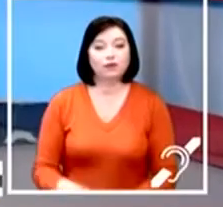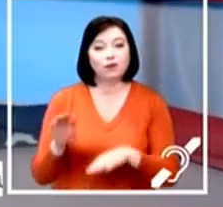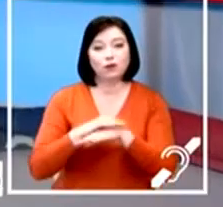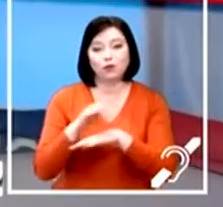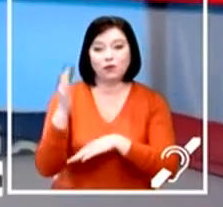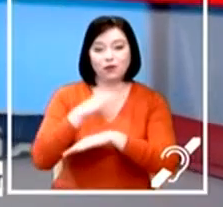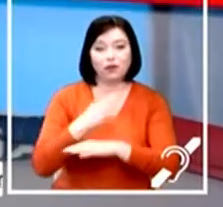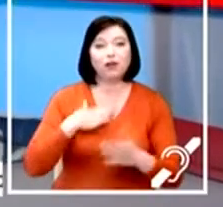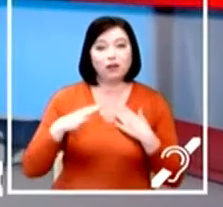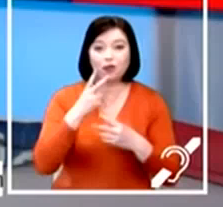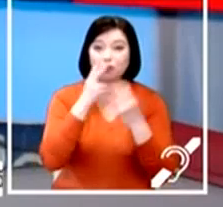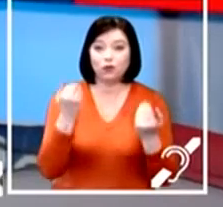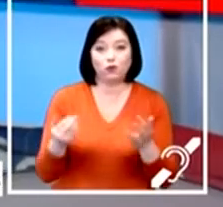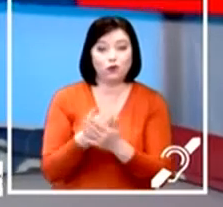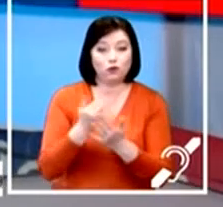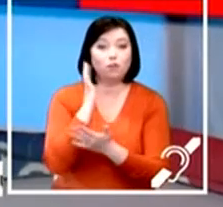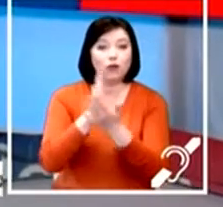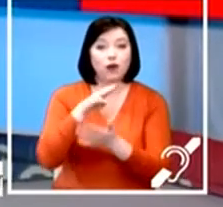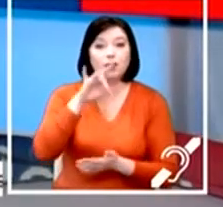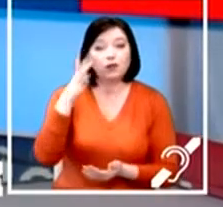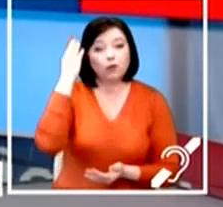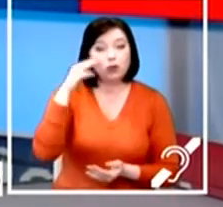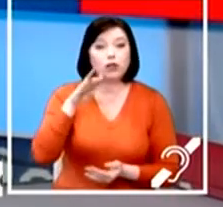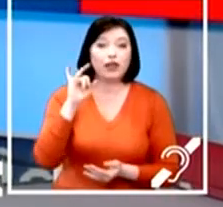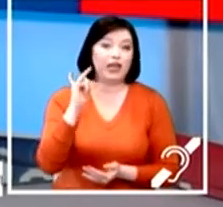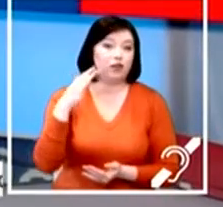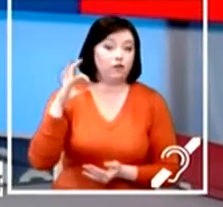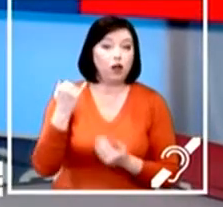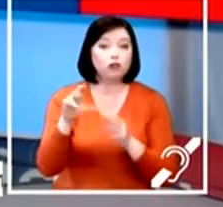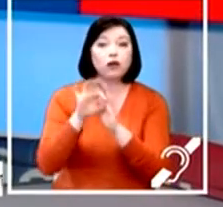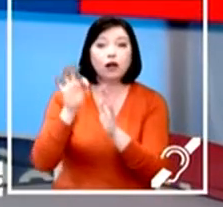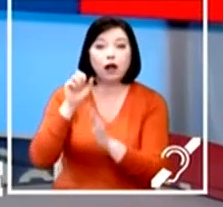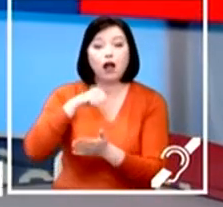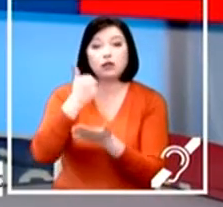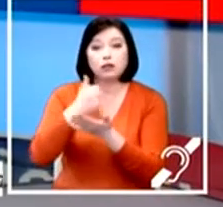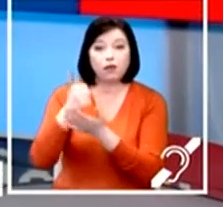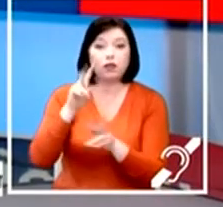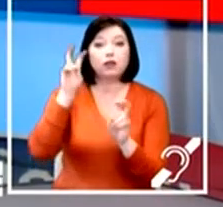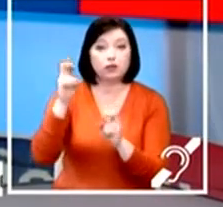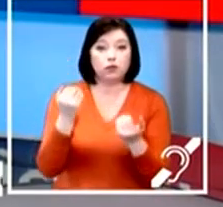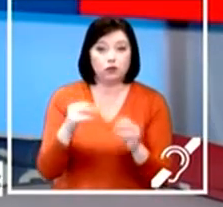Bună seara și bine v-am găsit la Telejurnal. Suntem în direct pe TVR Moldova și TVR Info. Iată titlurile acestei ediții.